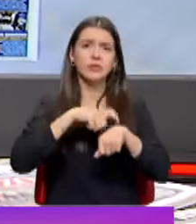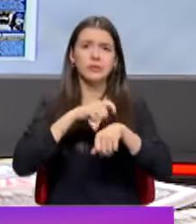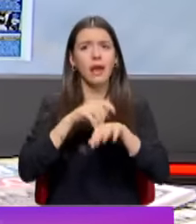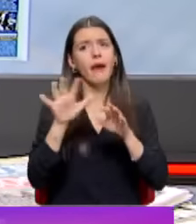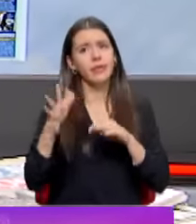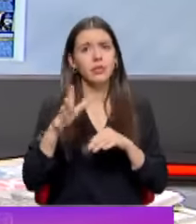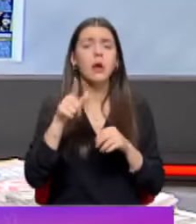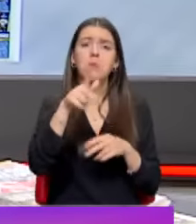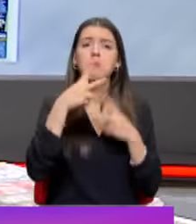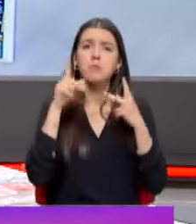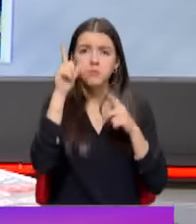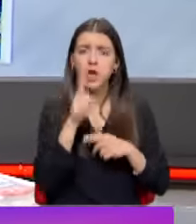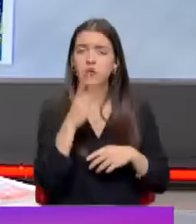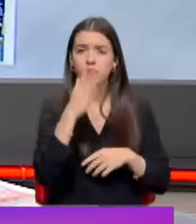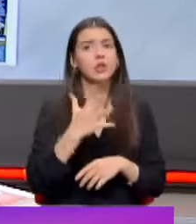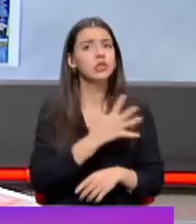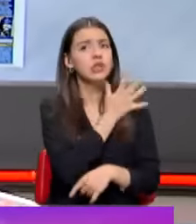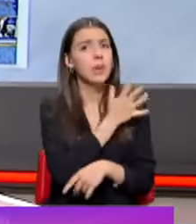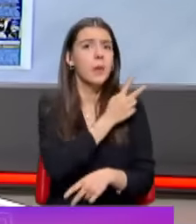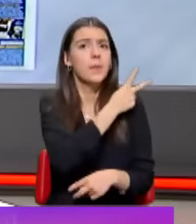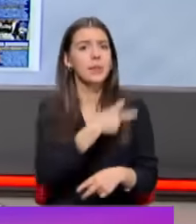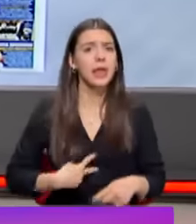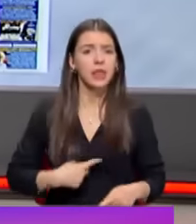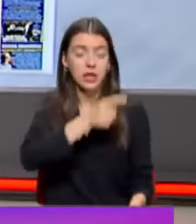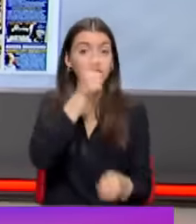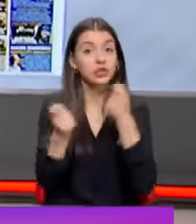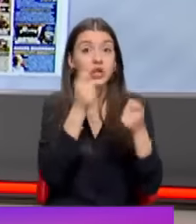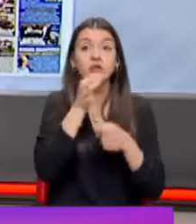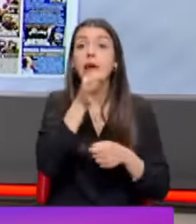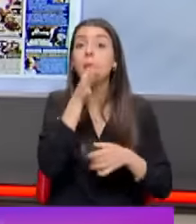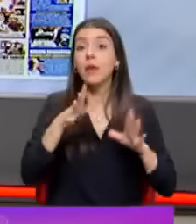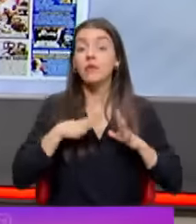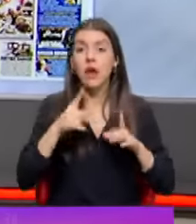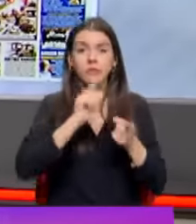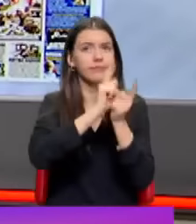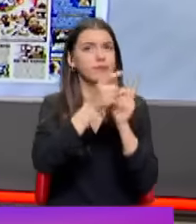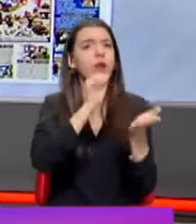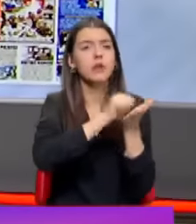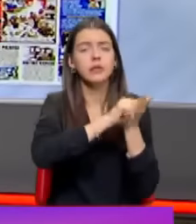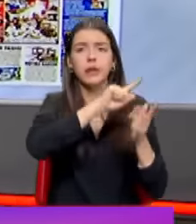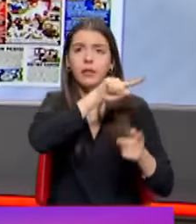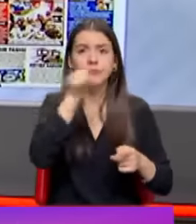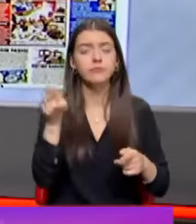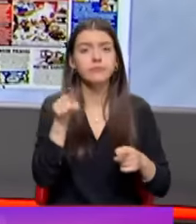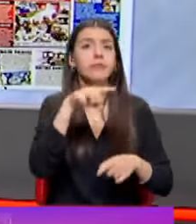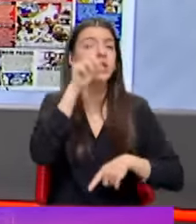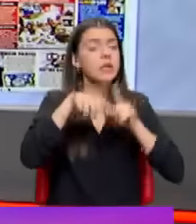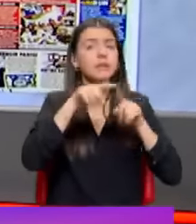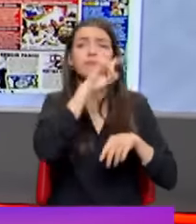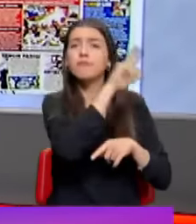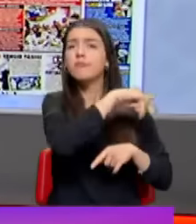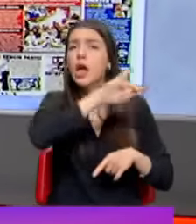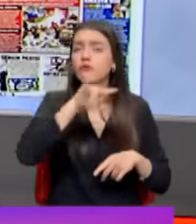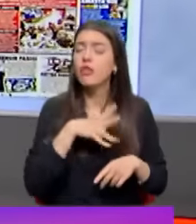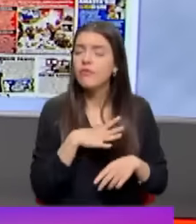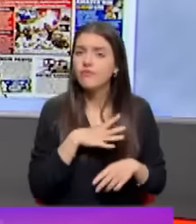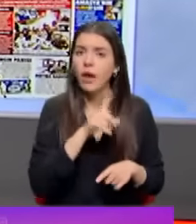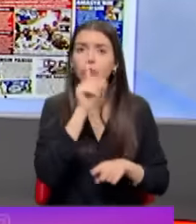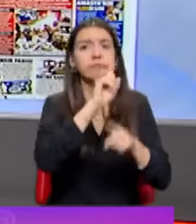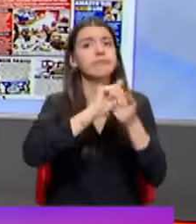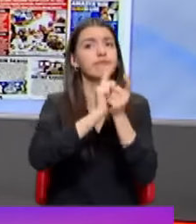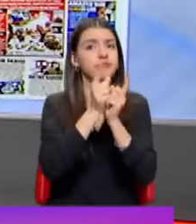itibariyle başlayan Cumhuriyet Halk Partili belediyelerin çalıştayının haberi var pek çok gazetede. Kimisi manşete taşımış, kimisi ilk sayfadan yer